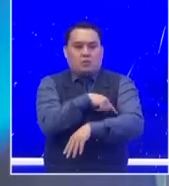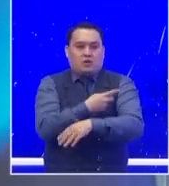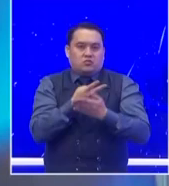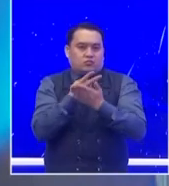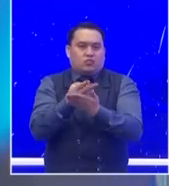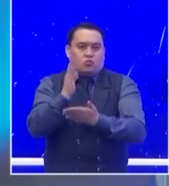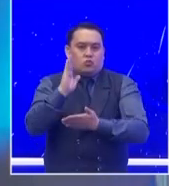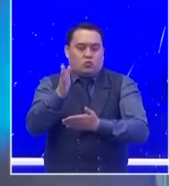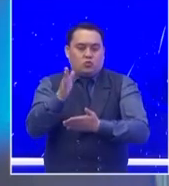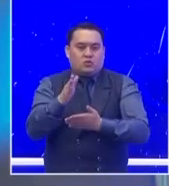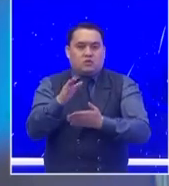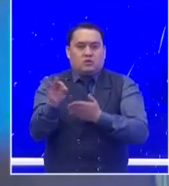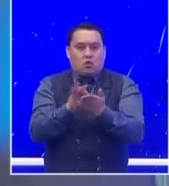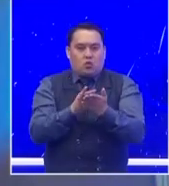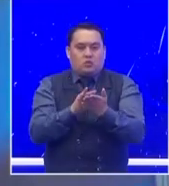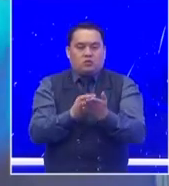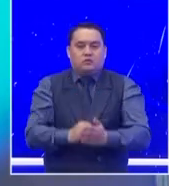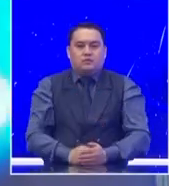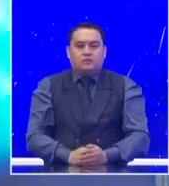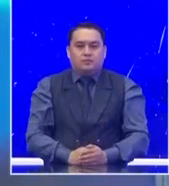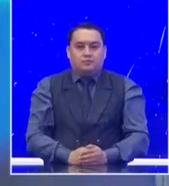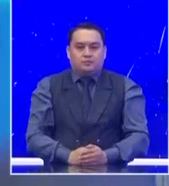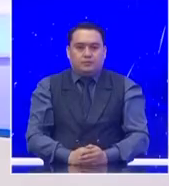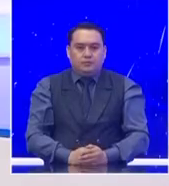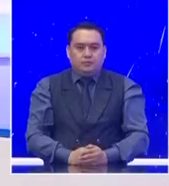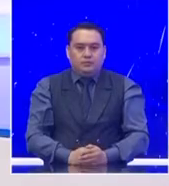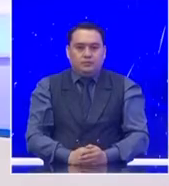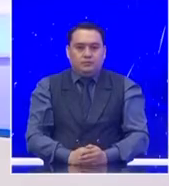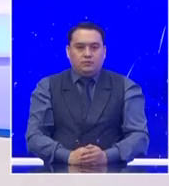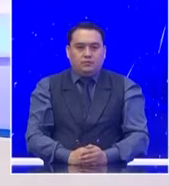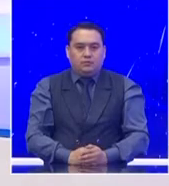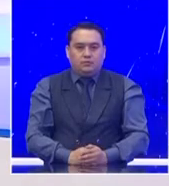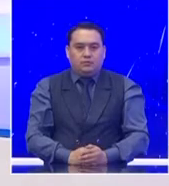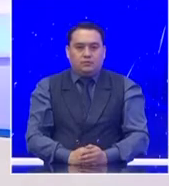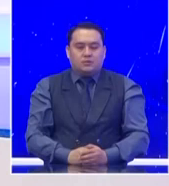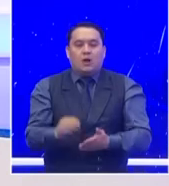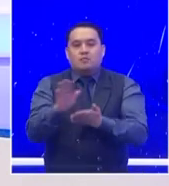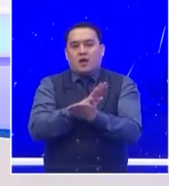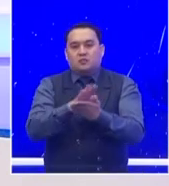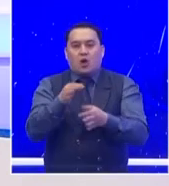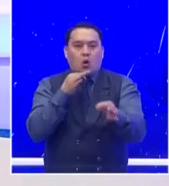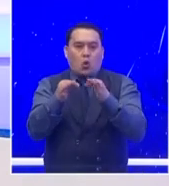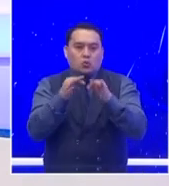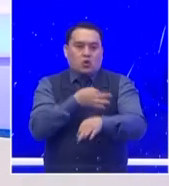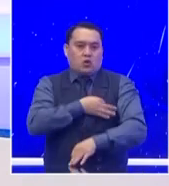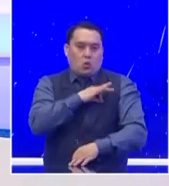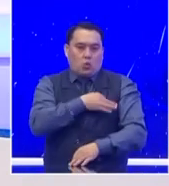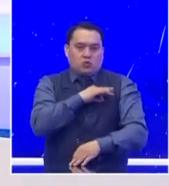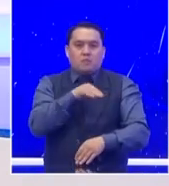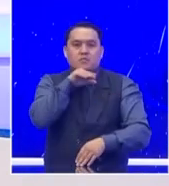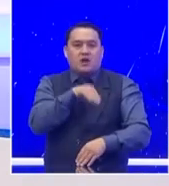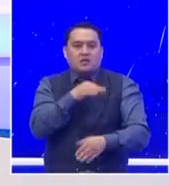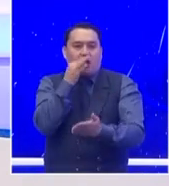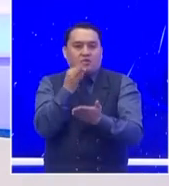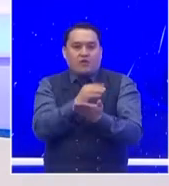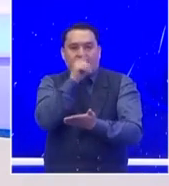Инфекционные больницы, их у нас тоже достаточно. В Бесплатная консультация юристов. Получить профессиональный